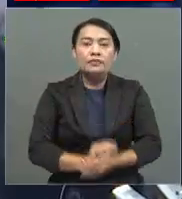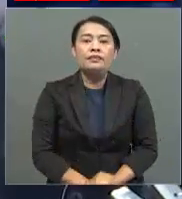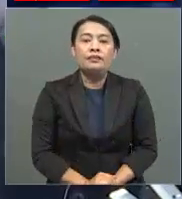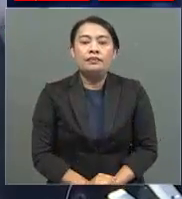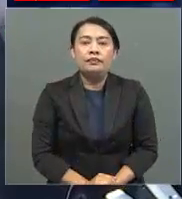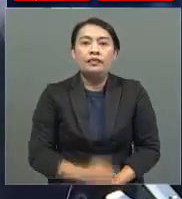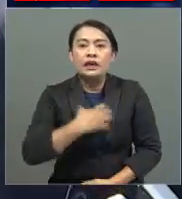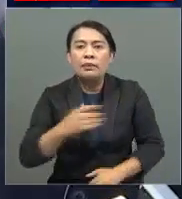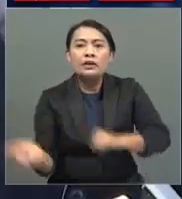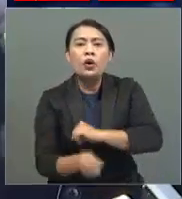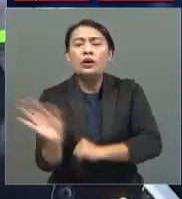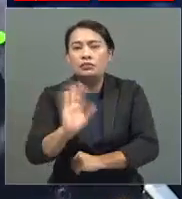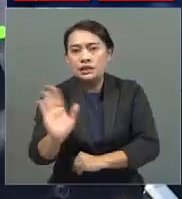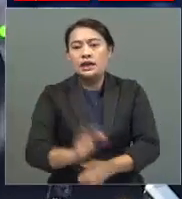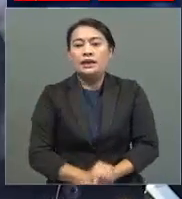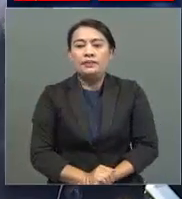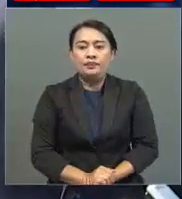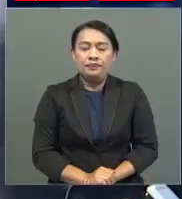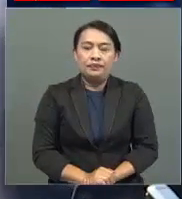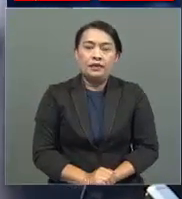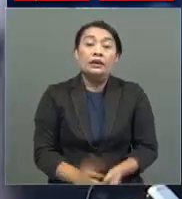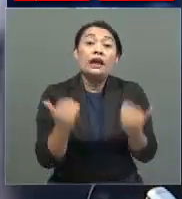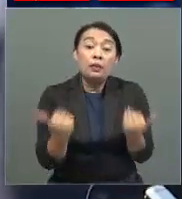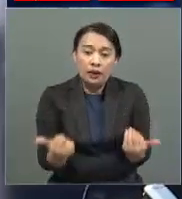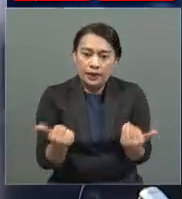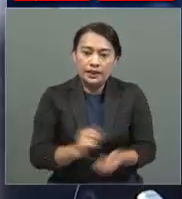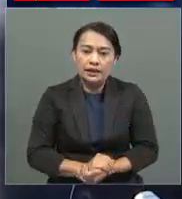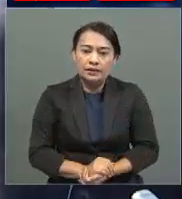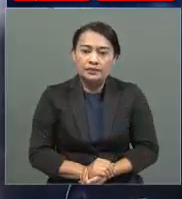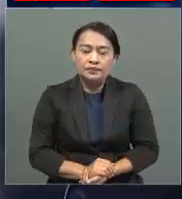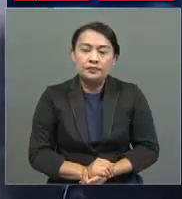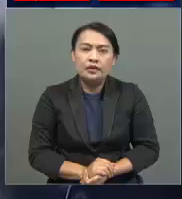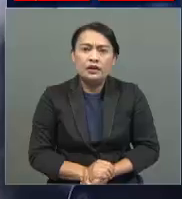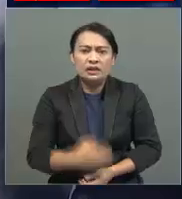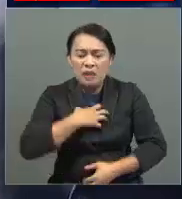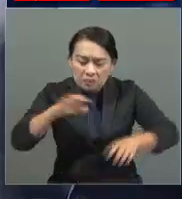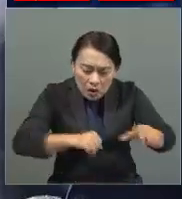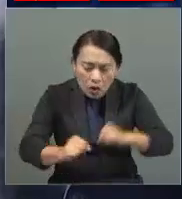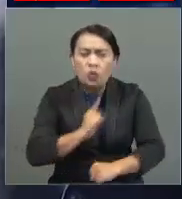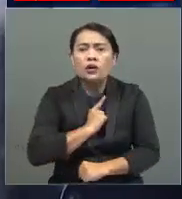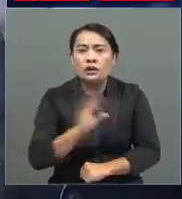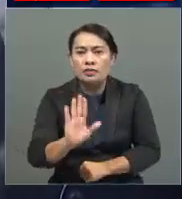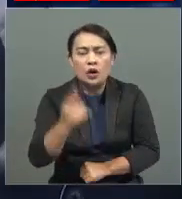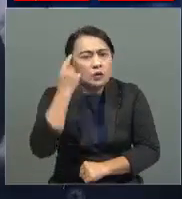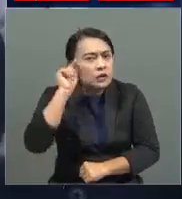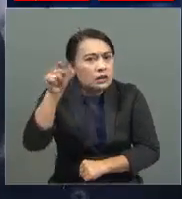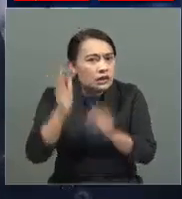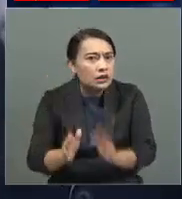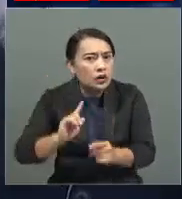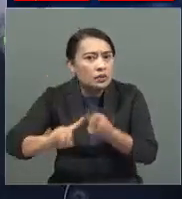ากจะไปทำโทษอะไรหรอกนะก็เพียงแต่ว่าวันนี้เราต้องไม่เห็นแก่ตัวนะนึกถึงคนอื่น